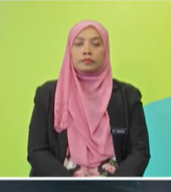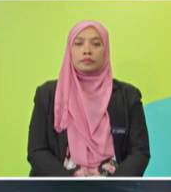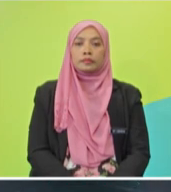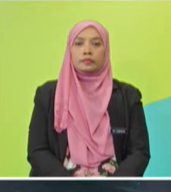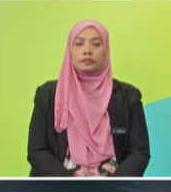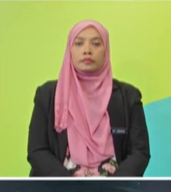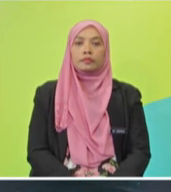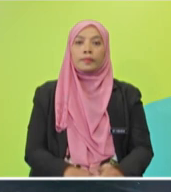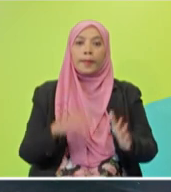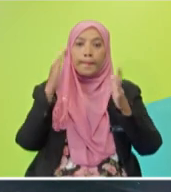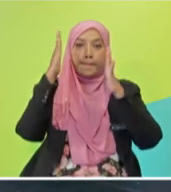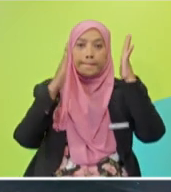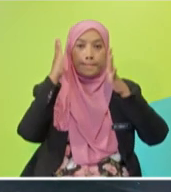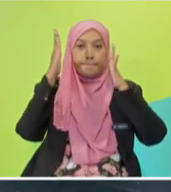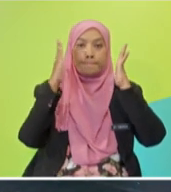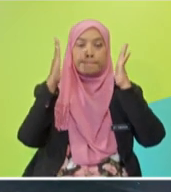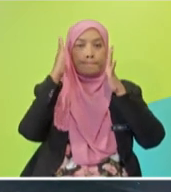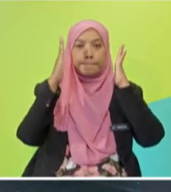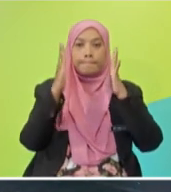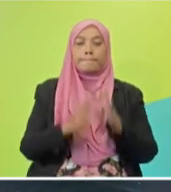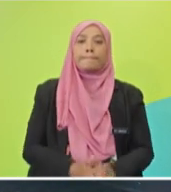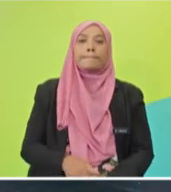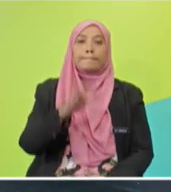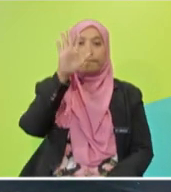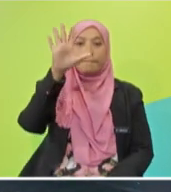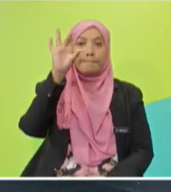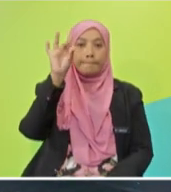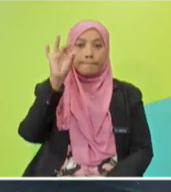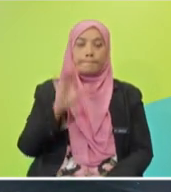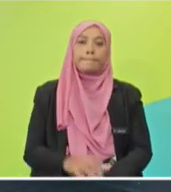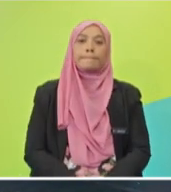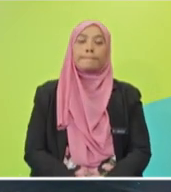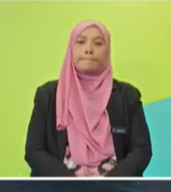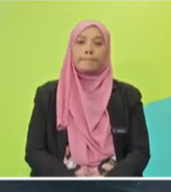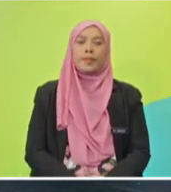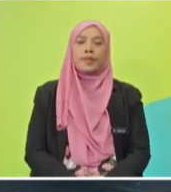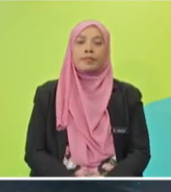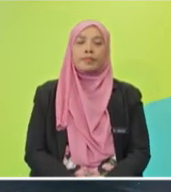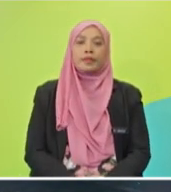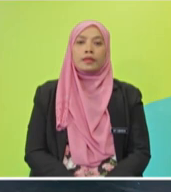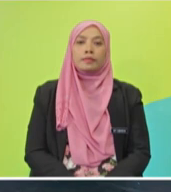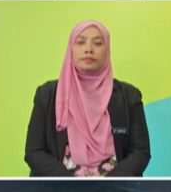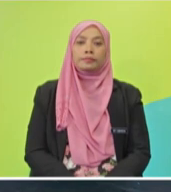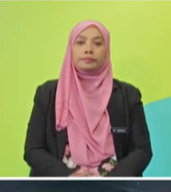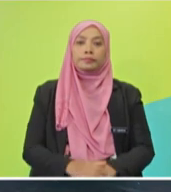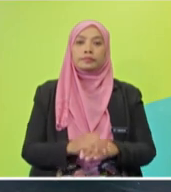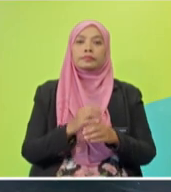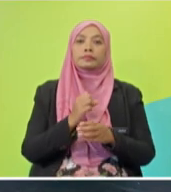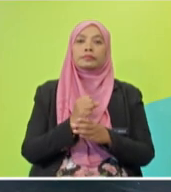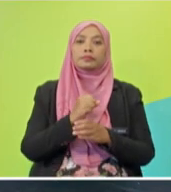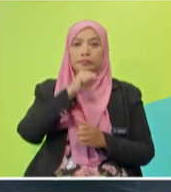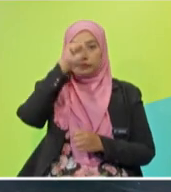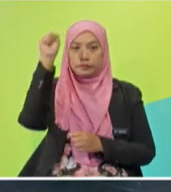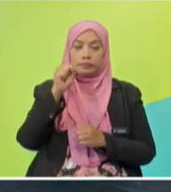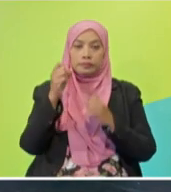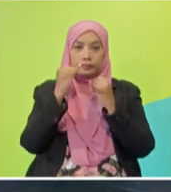betul lah. Betul. Berapa bintang, Igo? 5 bintang. Okey, kita pergi soalan yang terakhir. Cikgu tak